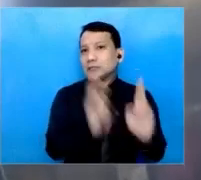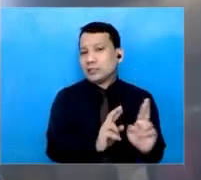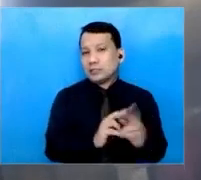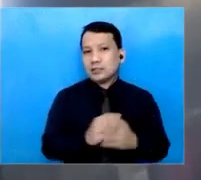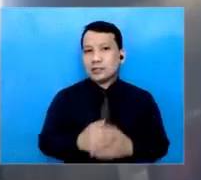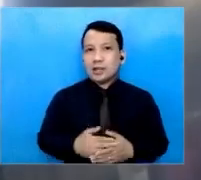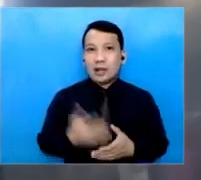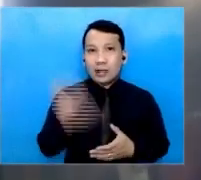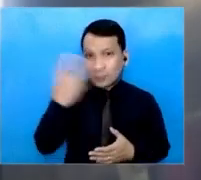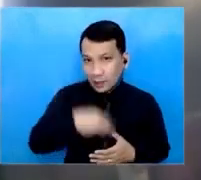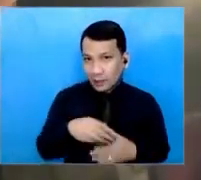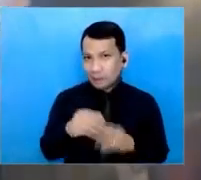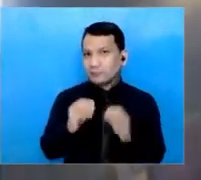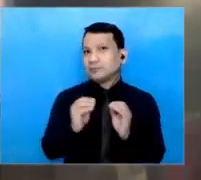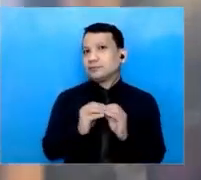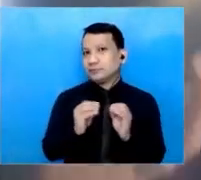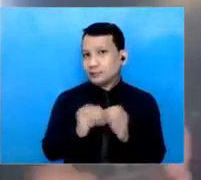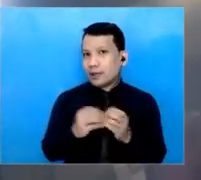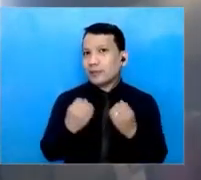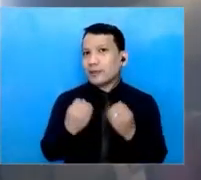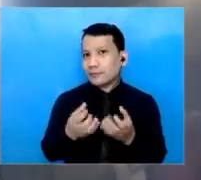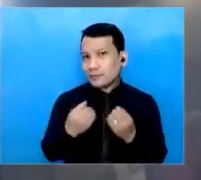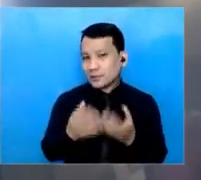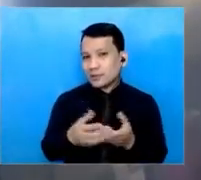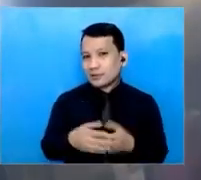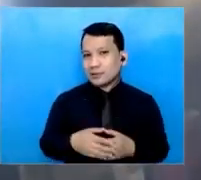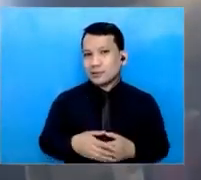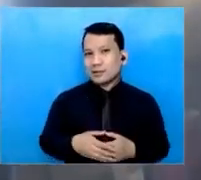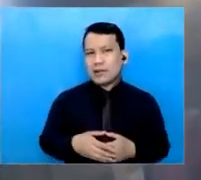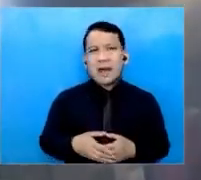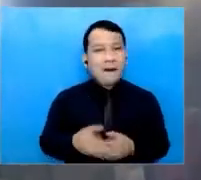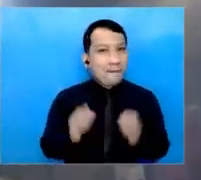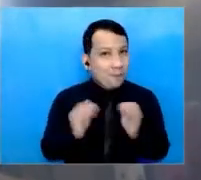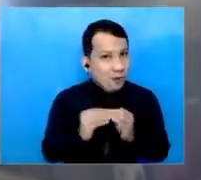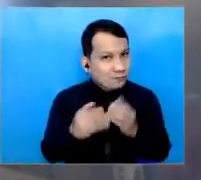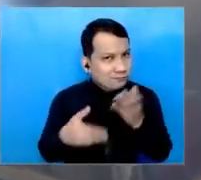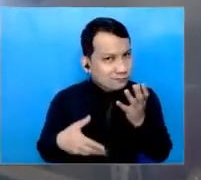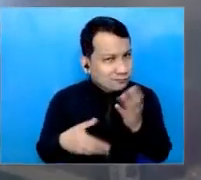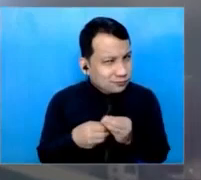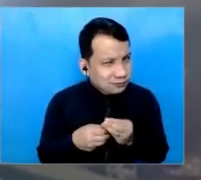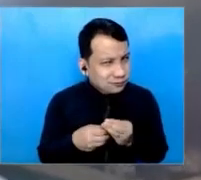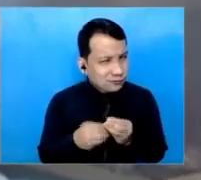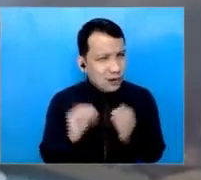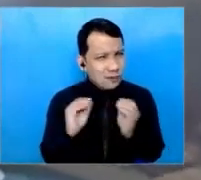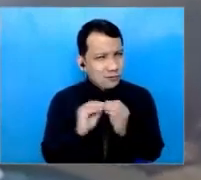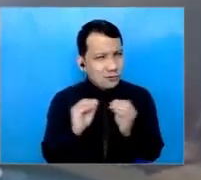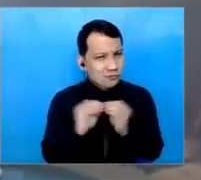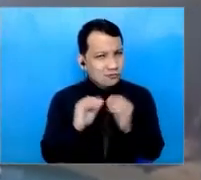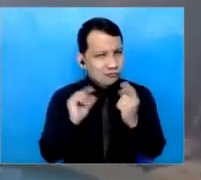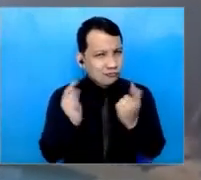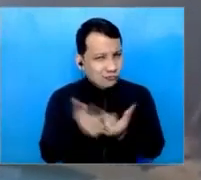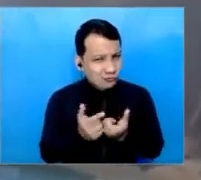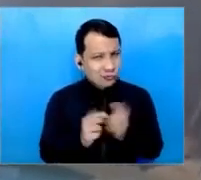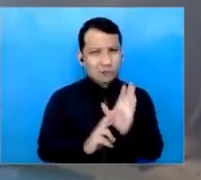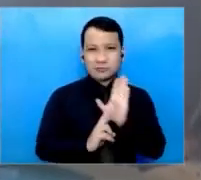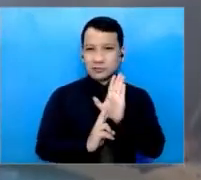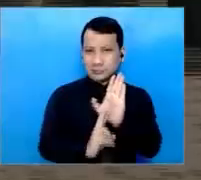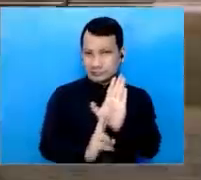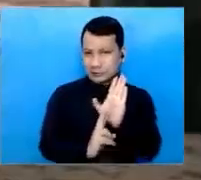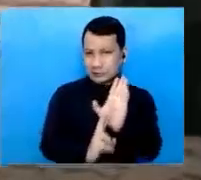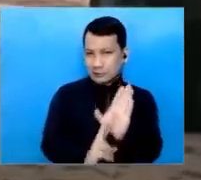merrier, ika nga. At siguro, mas dapat pang dagdagan ang mga grupong kakatawan sa maraming sektor sa ating